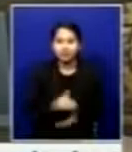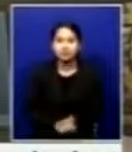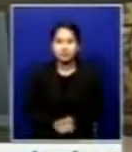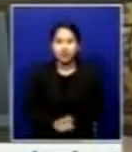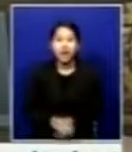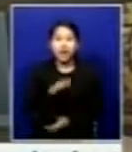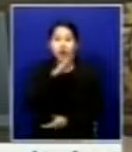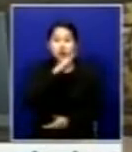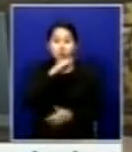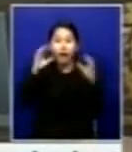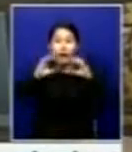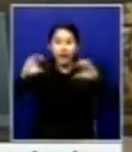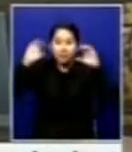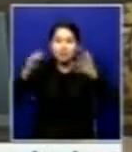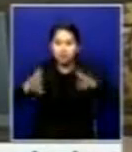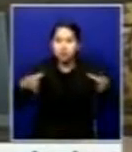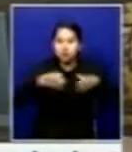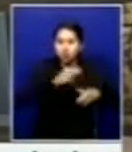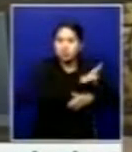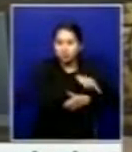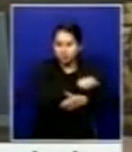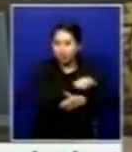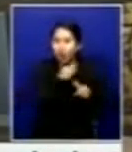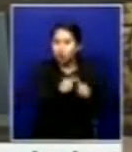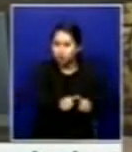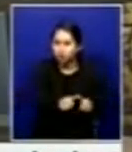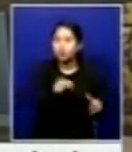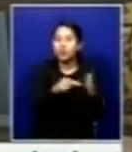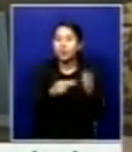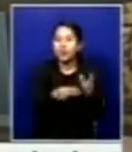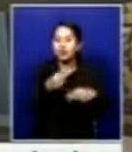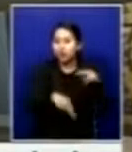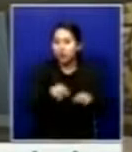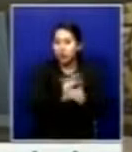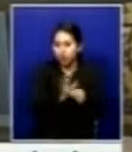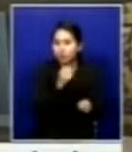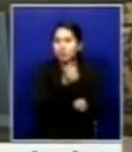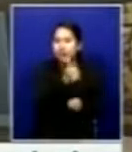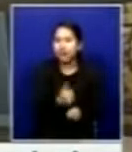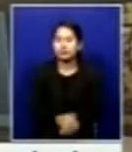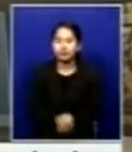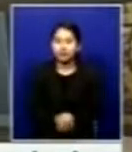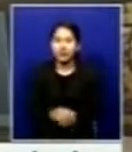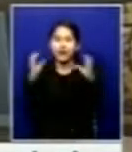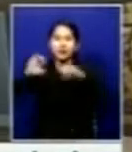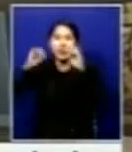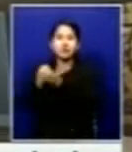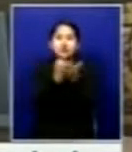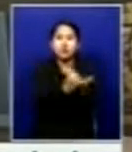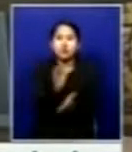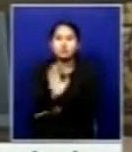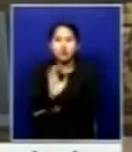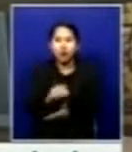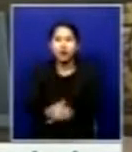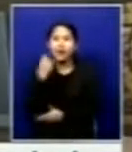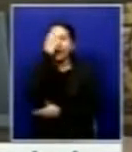ให้เลยครับมีคนกลุ่มนี้อยู่โควิดควบคุมได้ครับไม่ต้องอาศัยรัฐบาลชุดนี้หรอกครับใครมาเป็นรัฐบาล